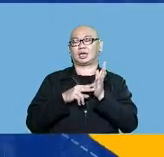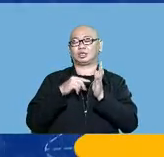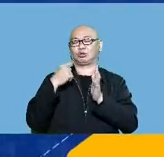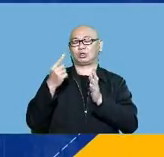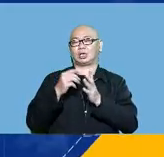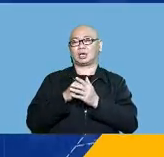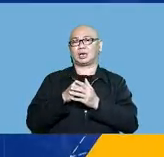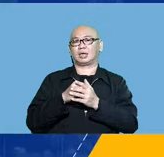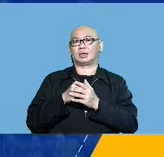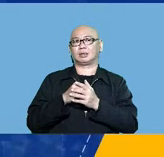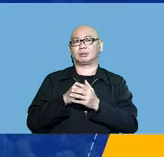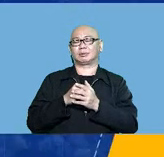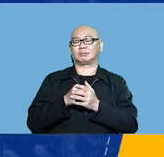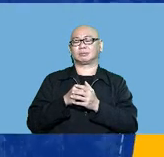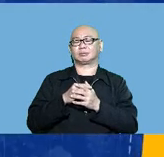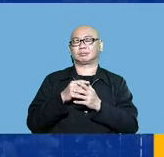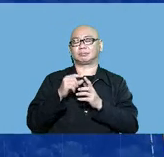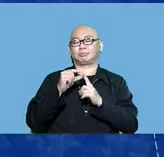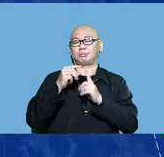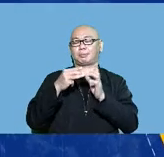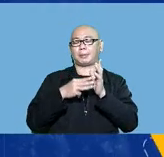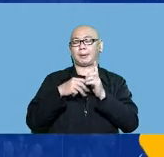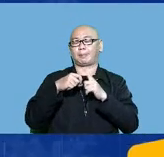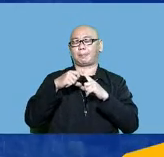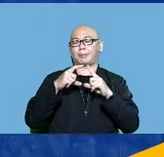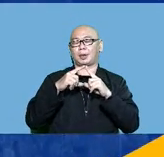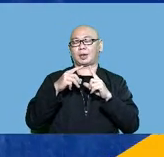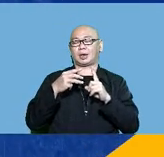juga hadir, Pemkab Kabupaten Kendal,